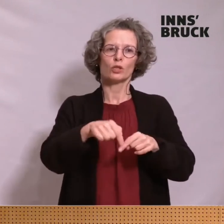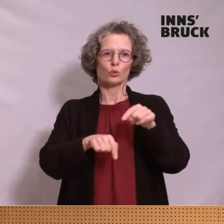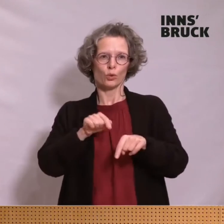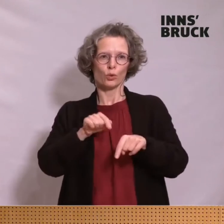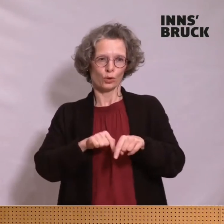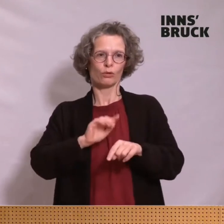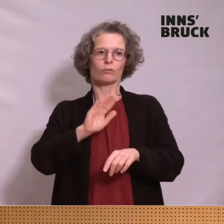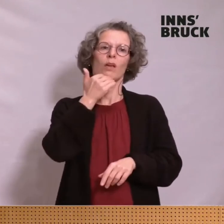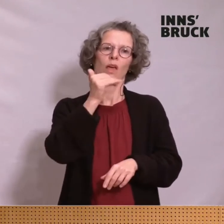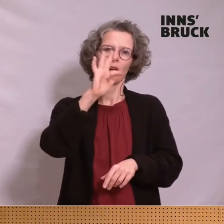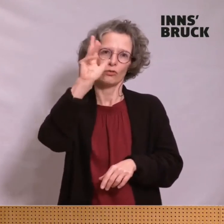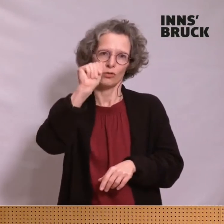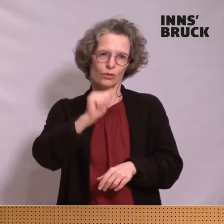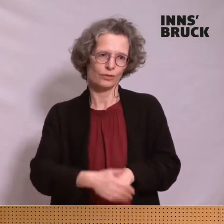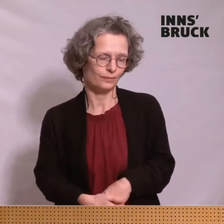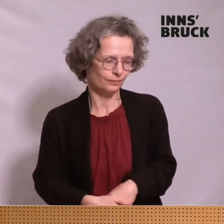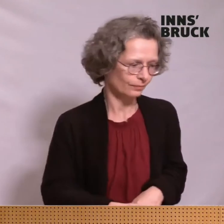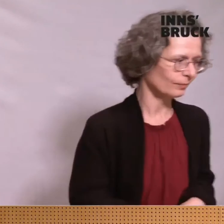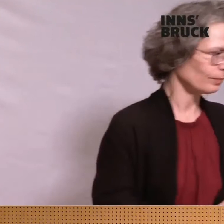mich. Okay,